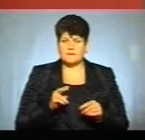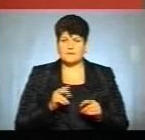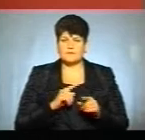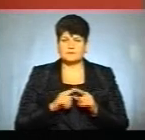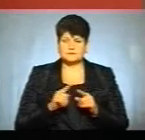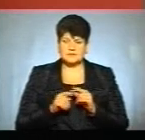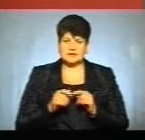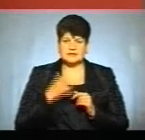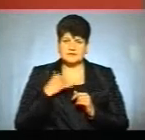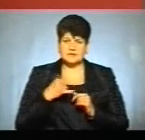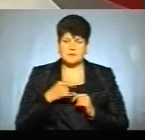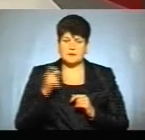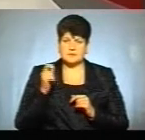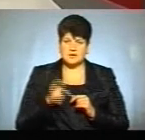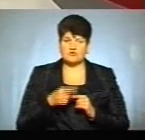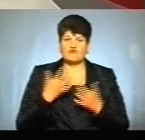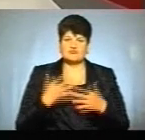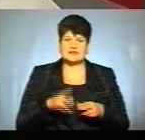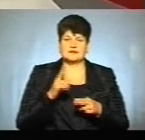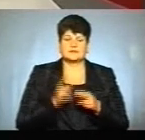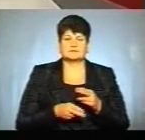оперативних дзвінках, ми приїжджаємо, воно вже догорає,